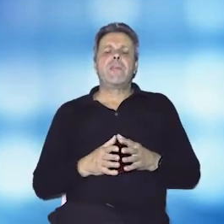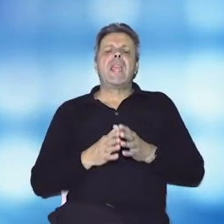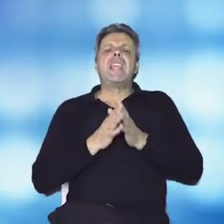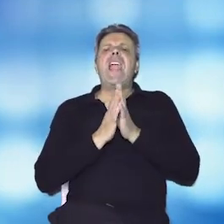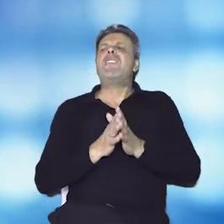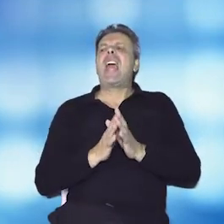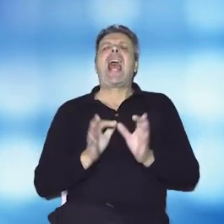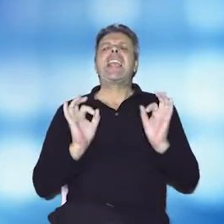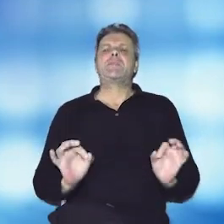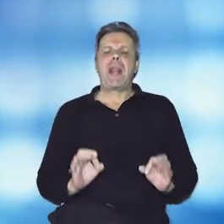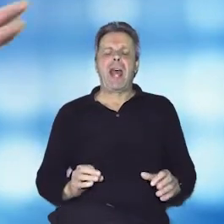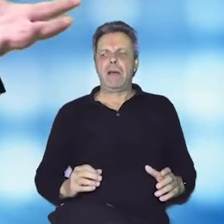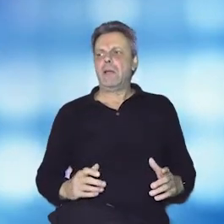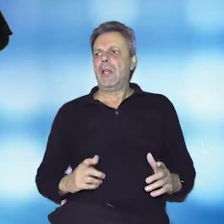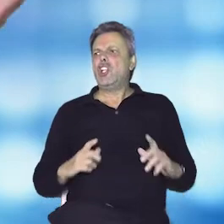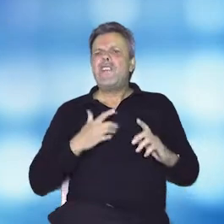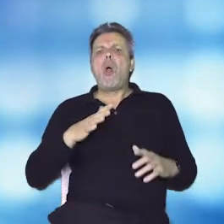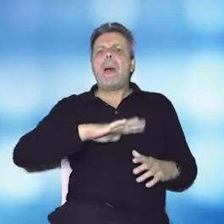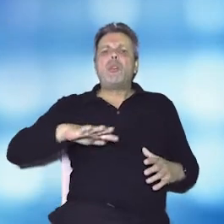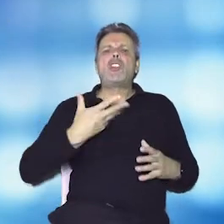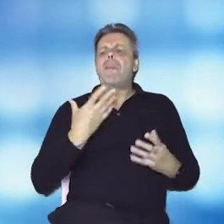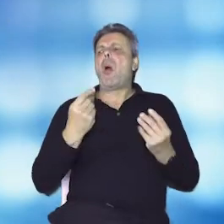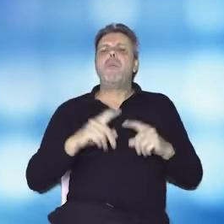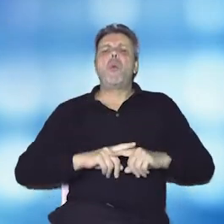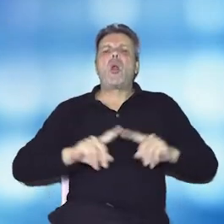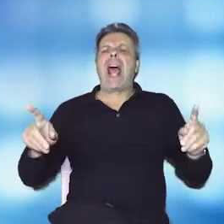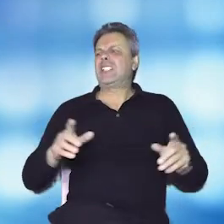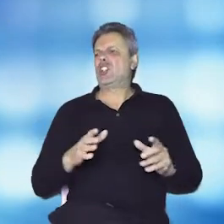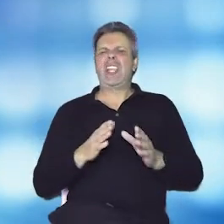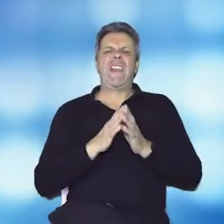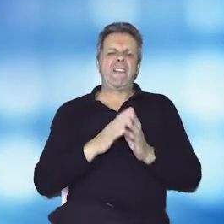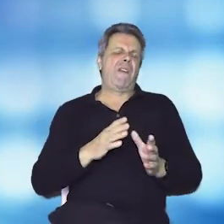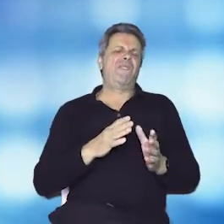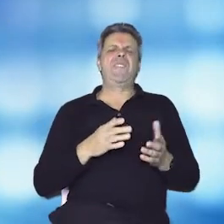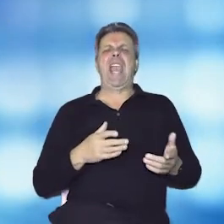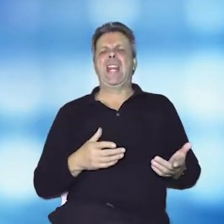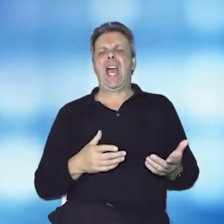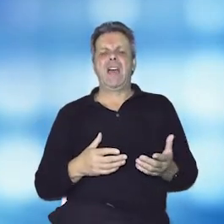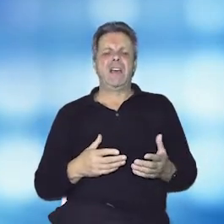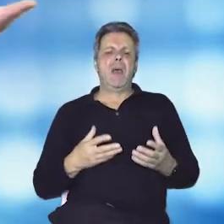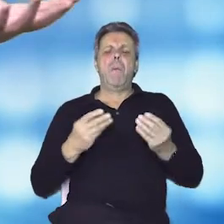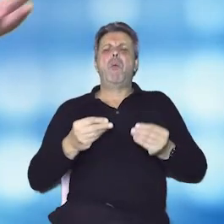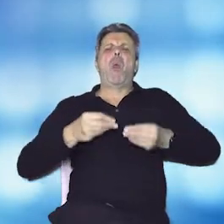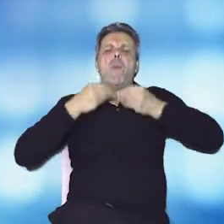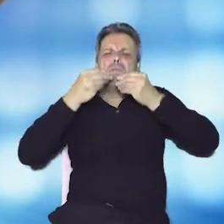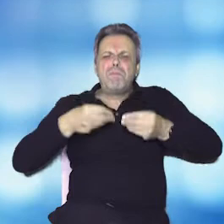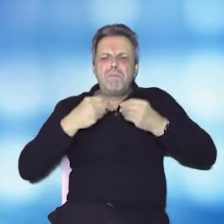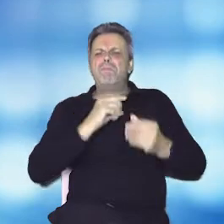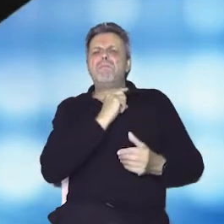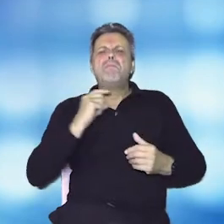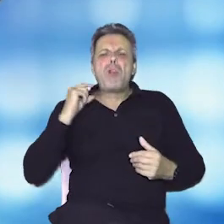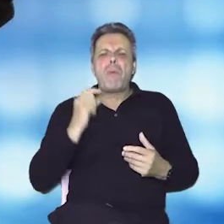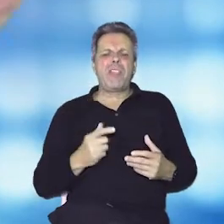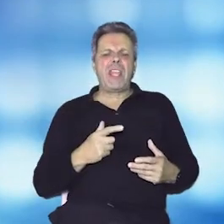koja vjera ispravna. Živio je na području gdje je bilo puno različitih denominacija u vremenu kada je bilo puno propovjednika i svi su